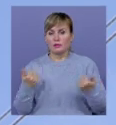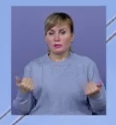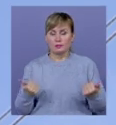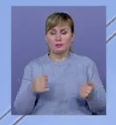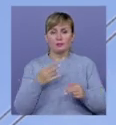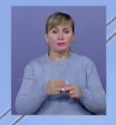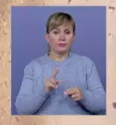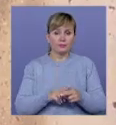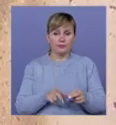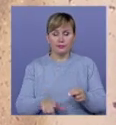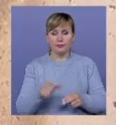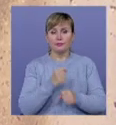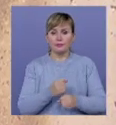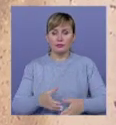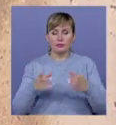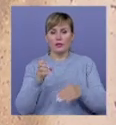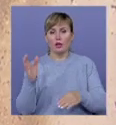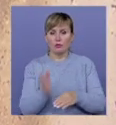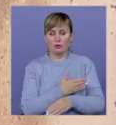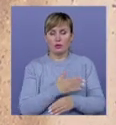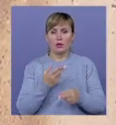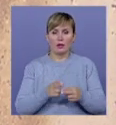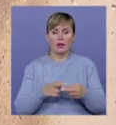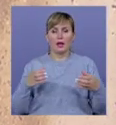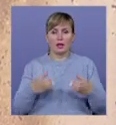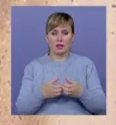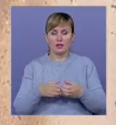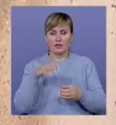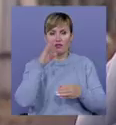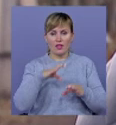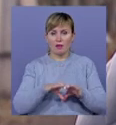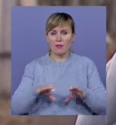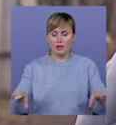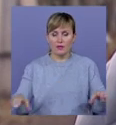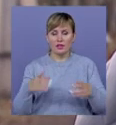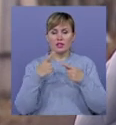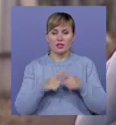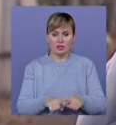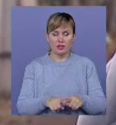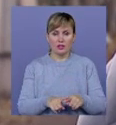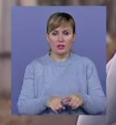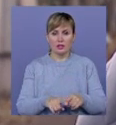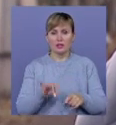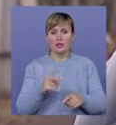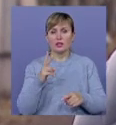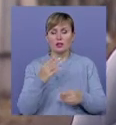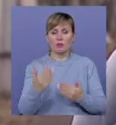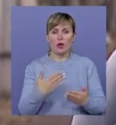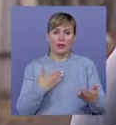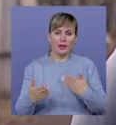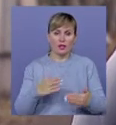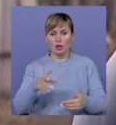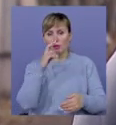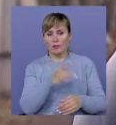По этому колодцу дадим предписание на устранение. Это коллективный водопровод, технический водовод. К нему отношения